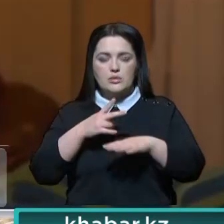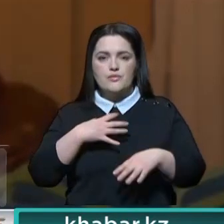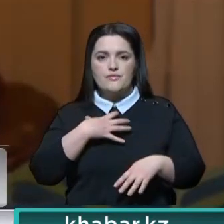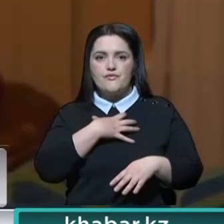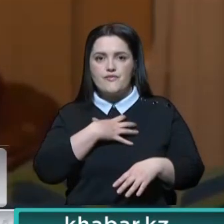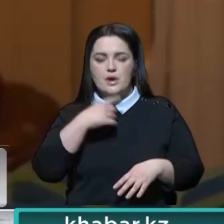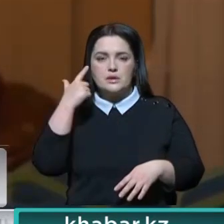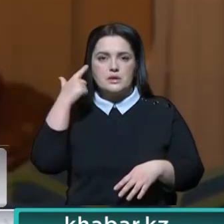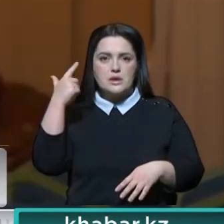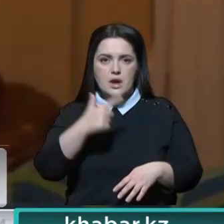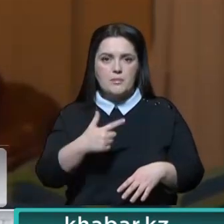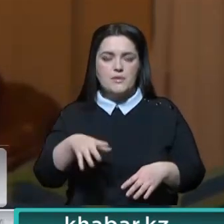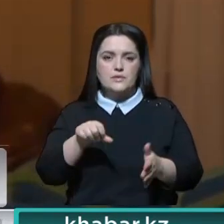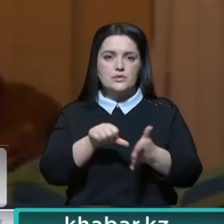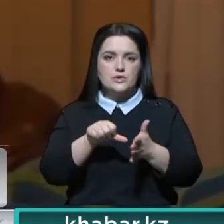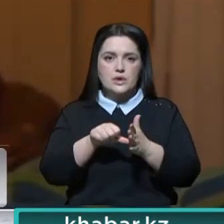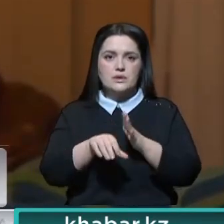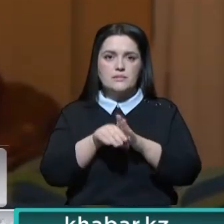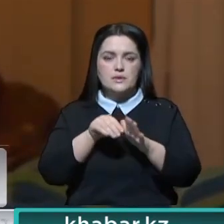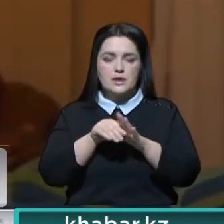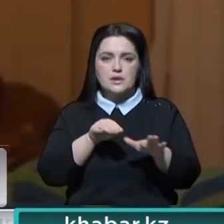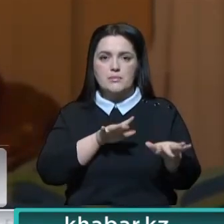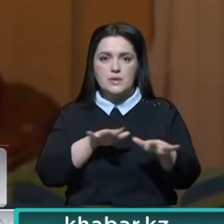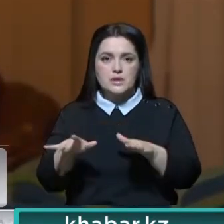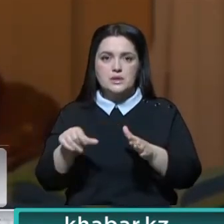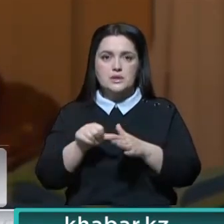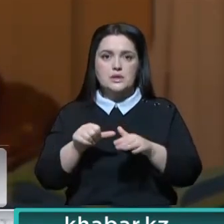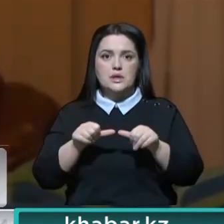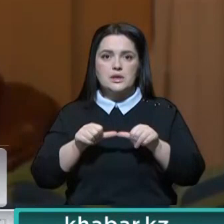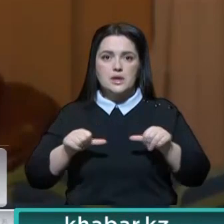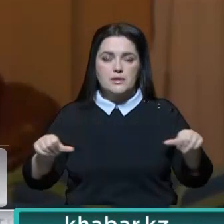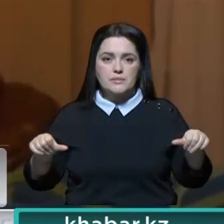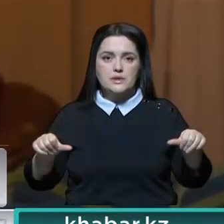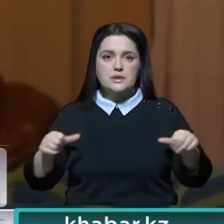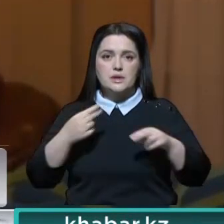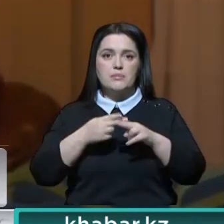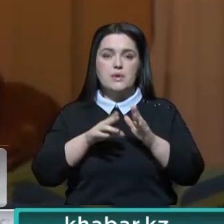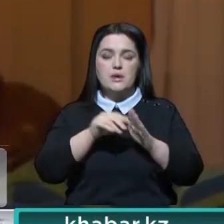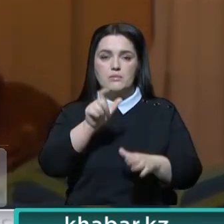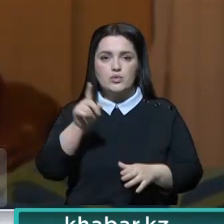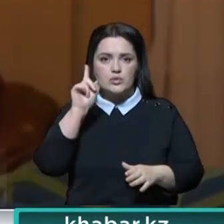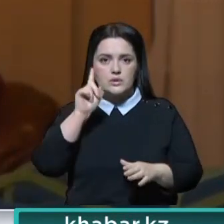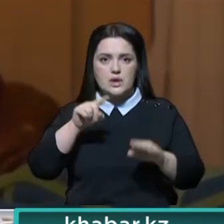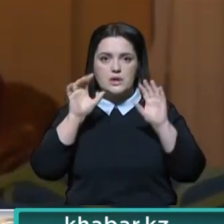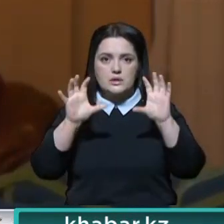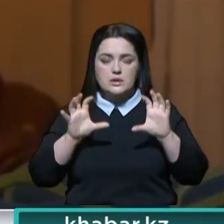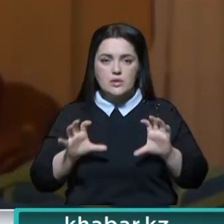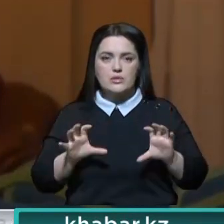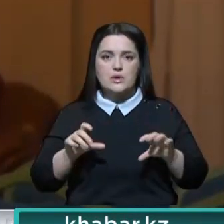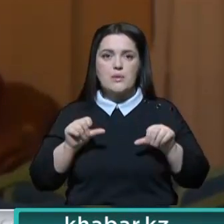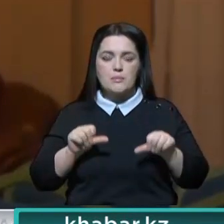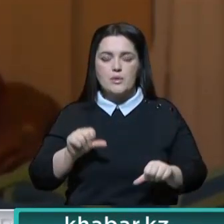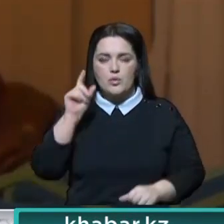правовую грамотность всех участников избирательного процесса. Члены комиссии, избиратели и наблюдатели должны знать законы, свои права и